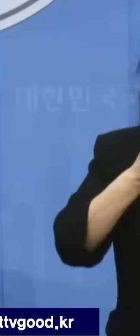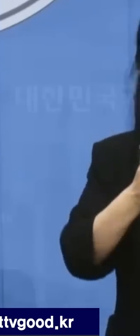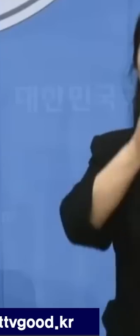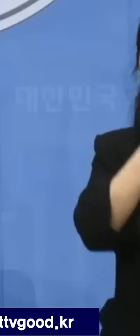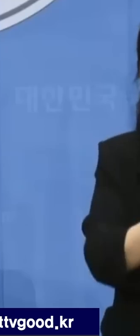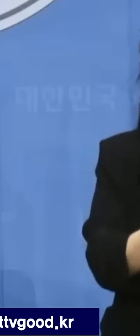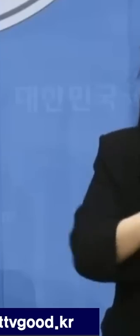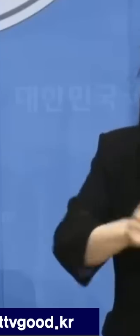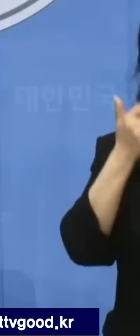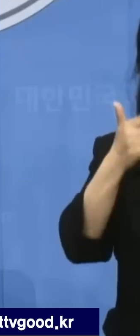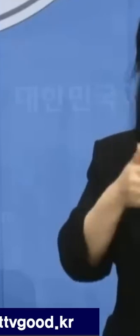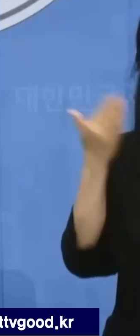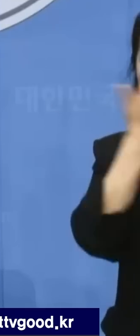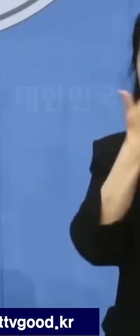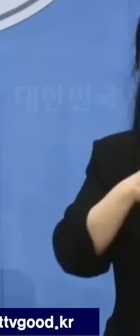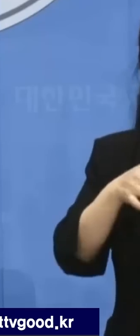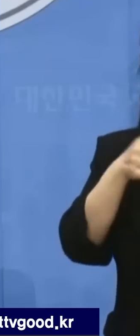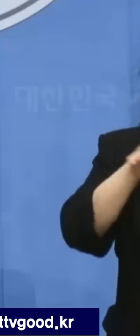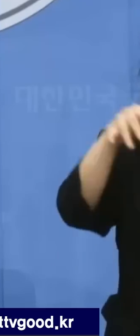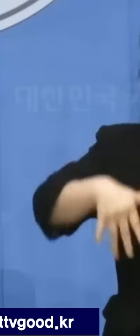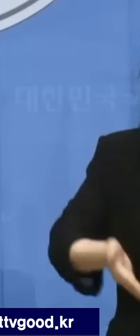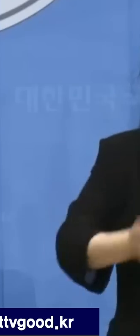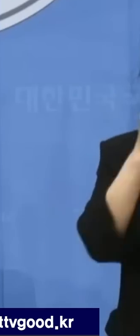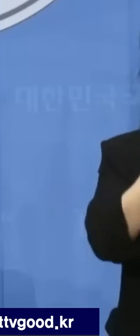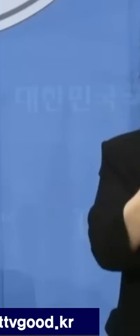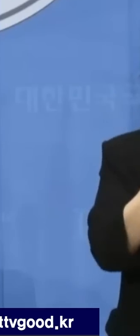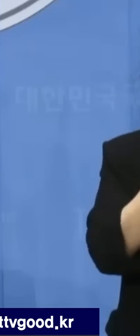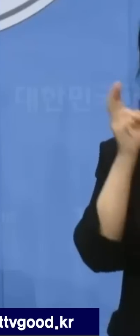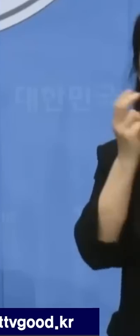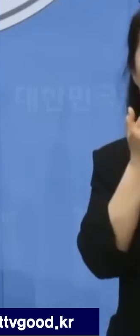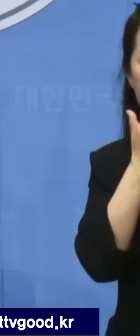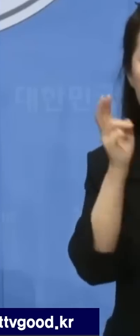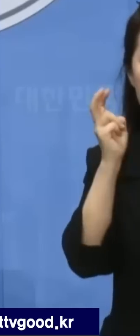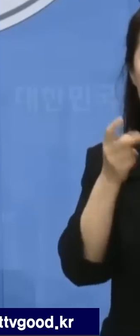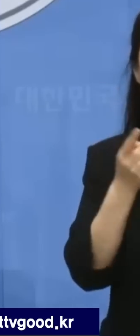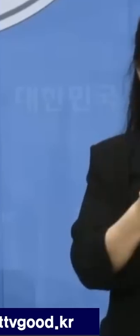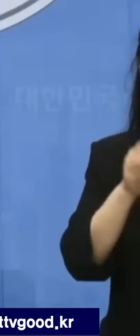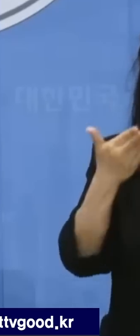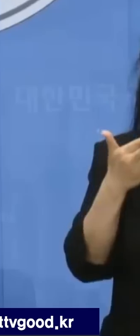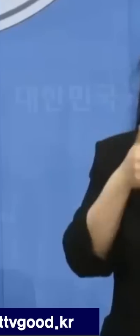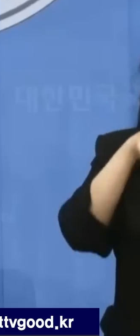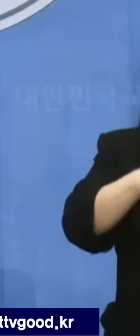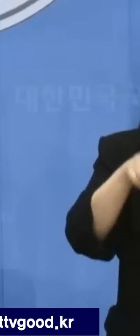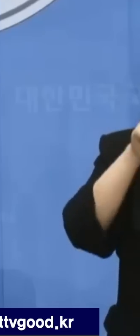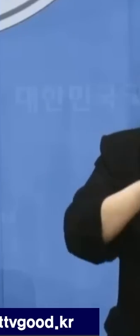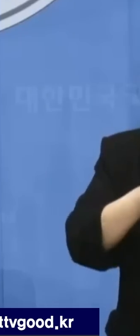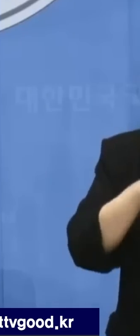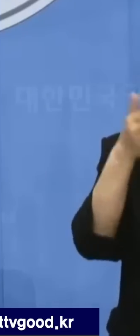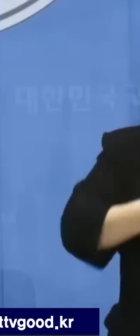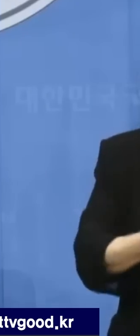더 공정한 시스템 공천을 확립하겠습니다. 예측 가능한 공천룰, 예측 가능한 민주적 공천 제도를